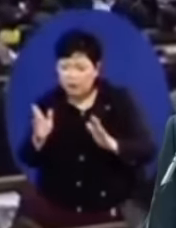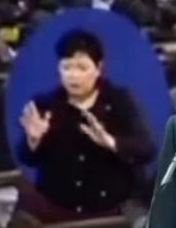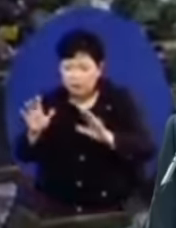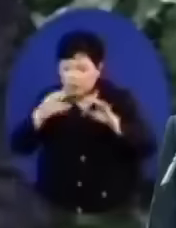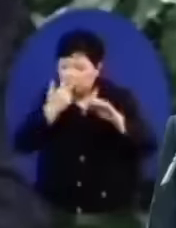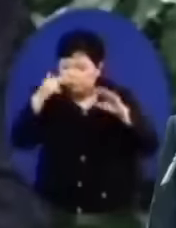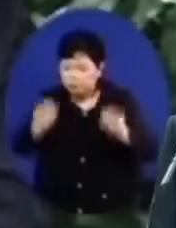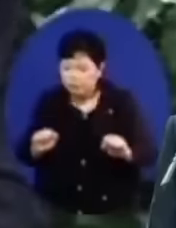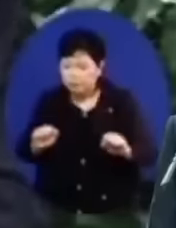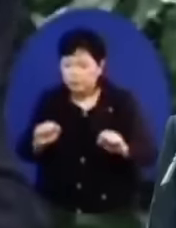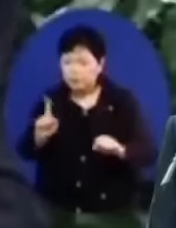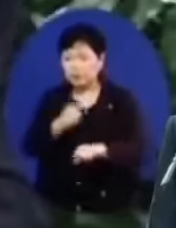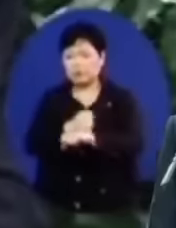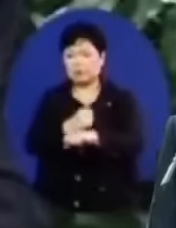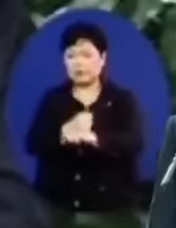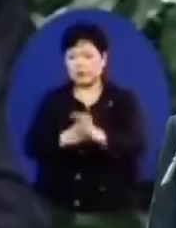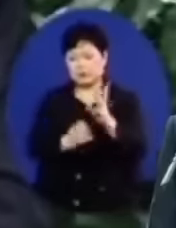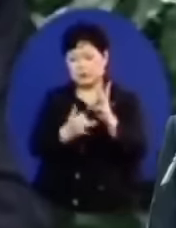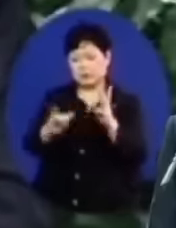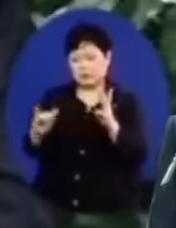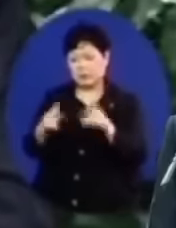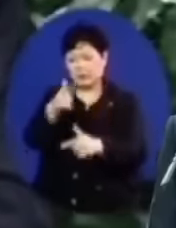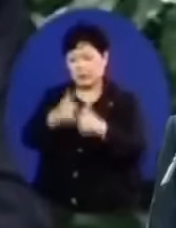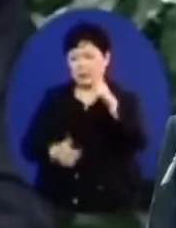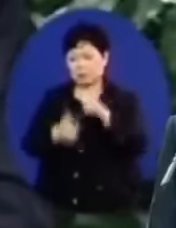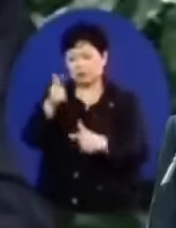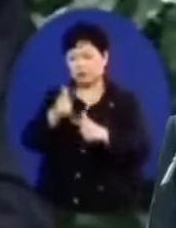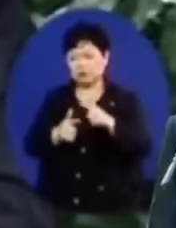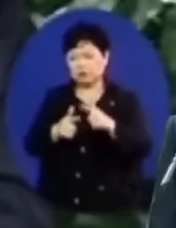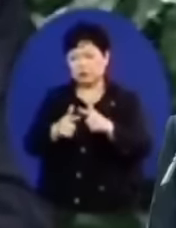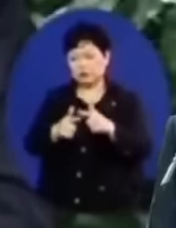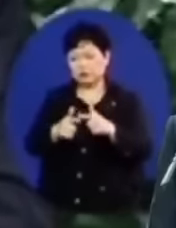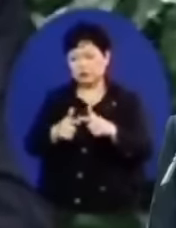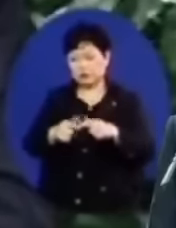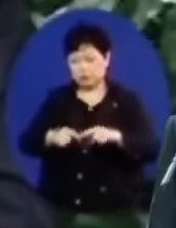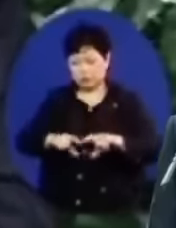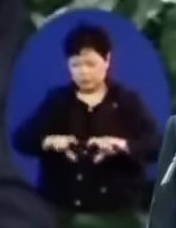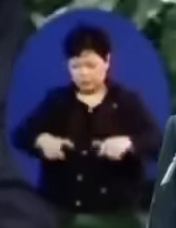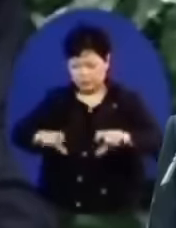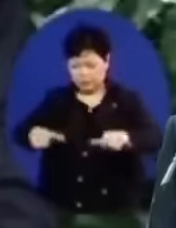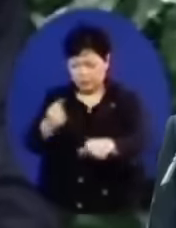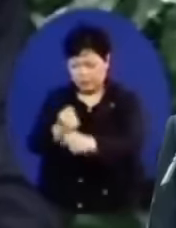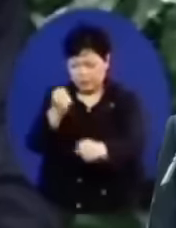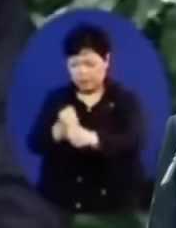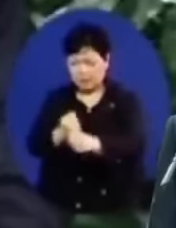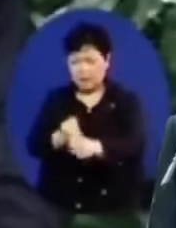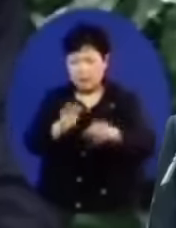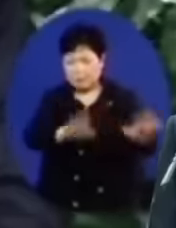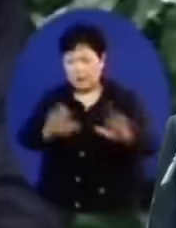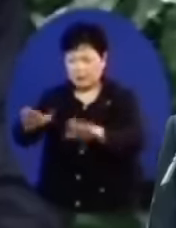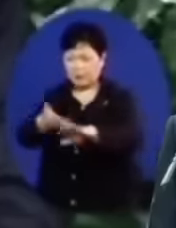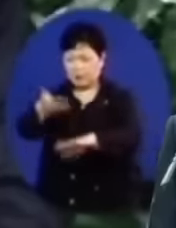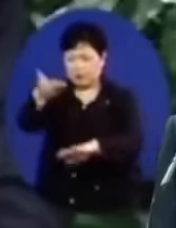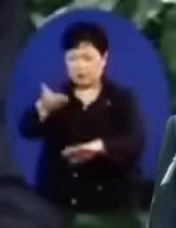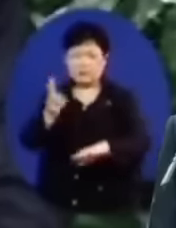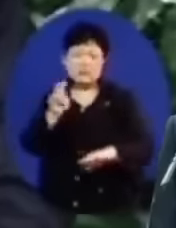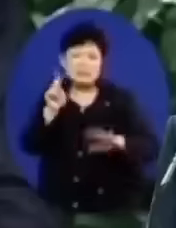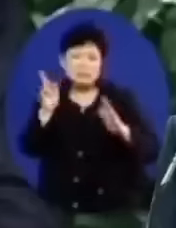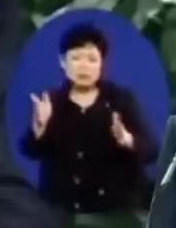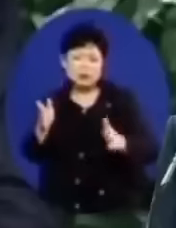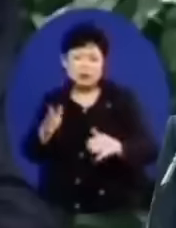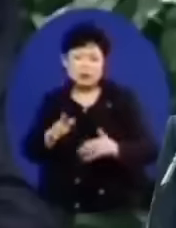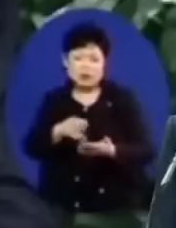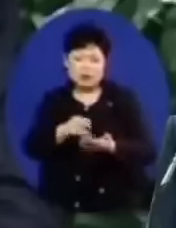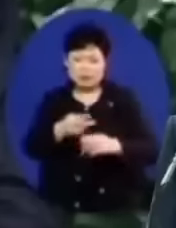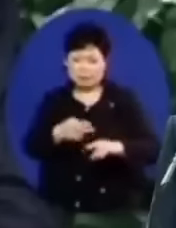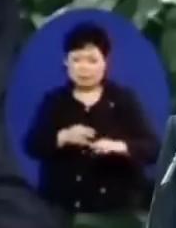그러니 세 사람이 뗏목을 타고 23일을 망망한 대양에서